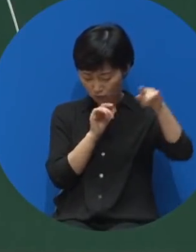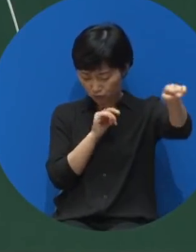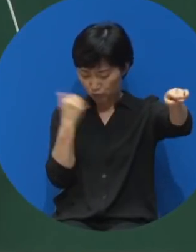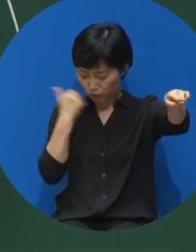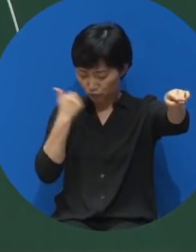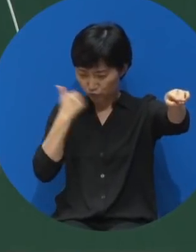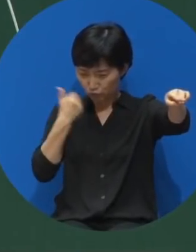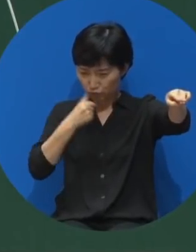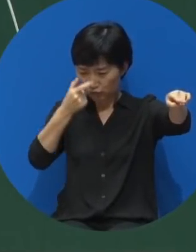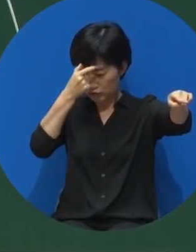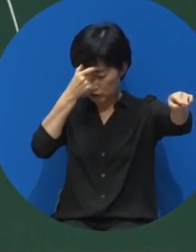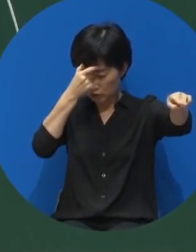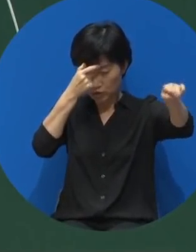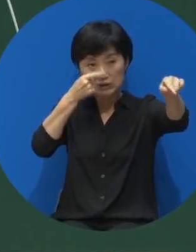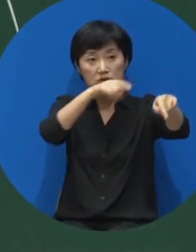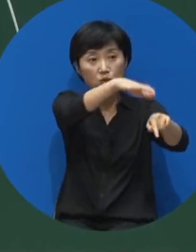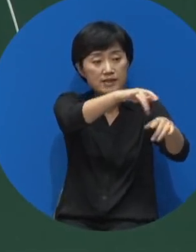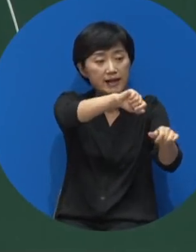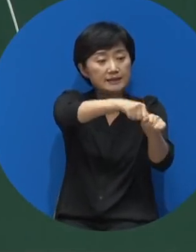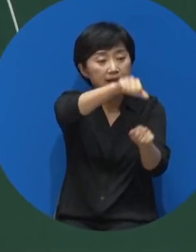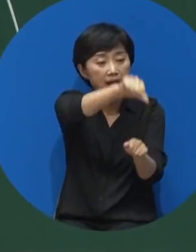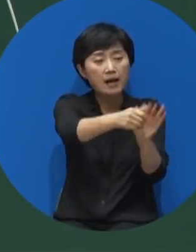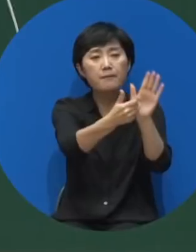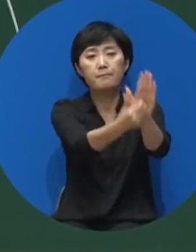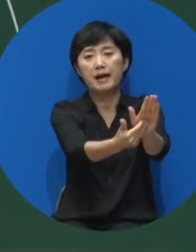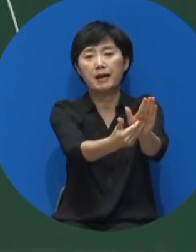일로 분명히 일어난다.